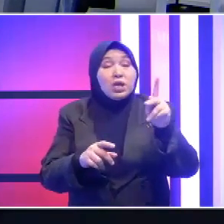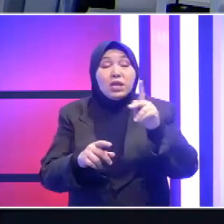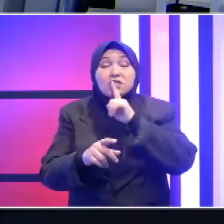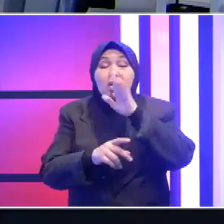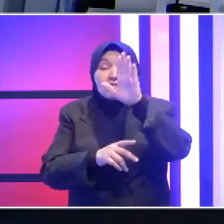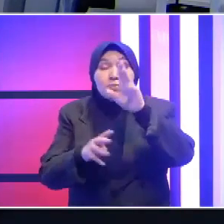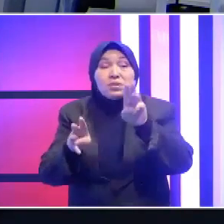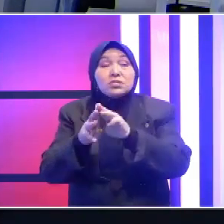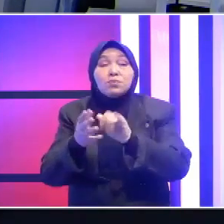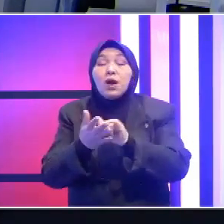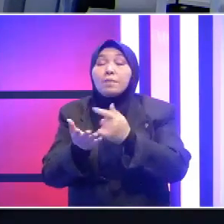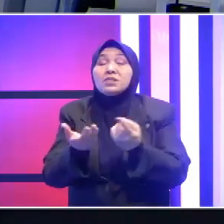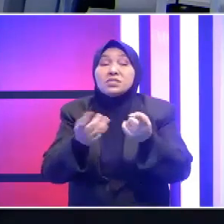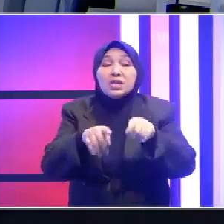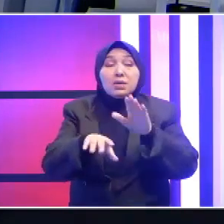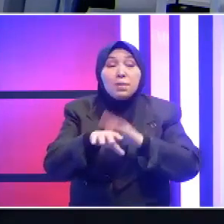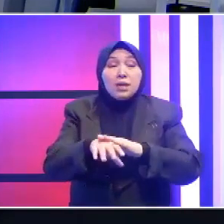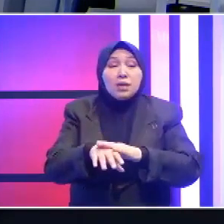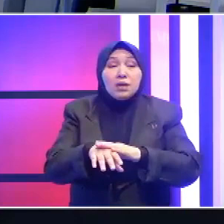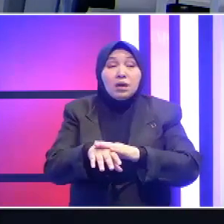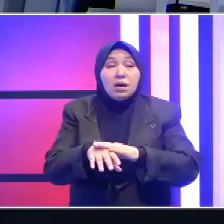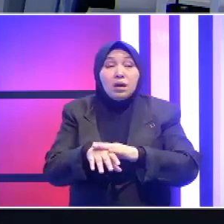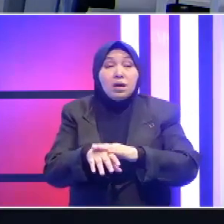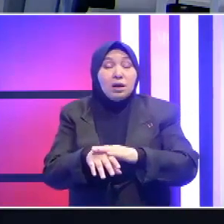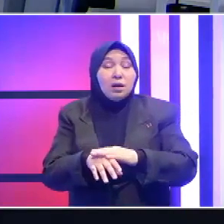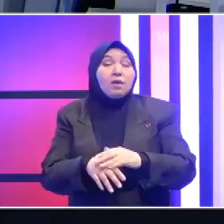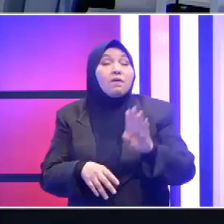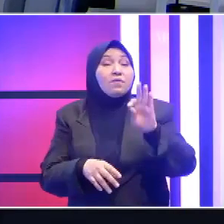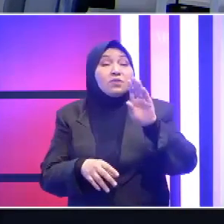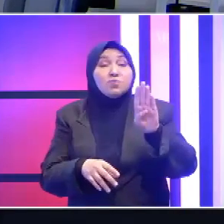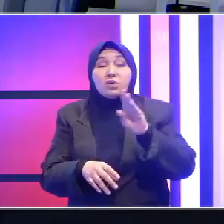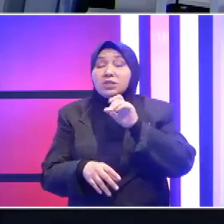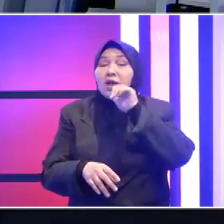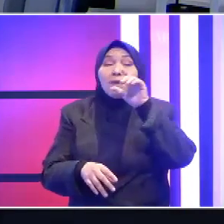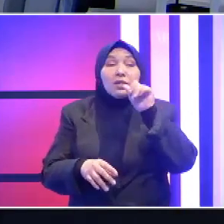dijanjikan waktunya aku jadi pada duwe dekat Facebook